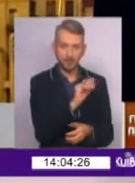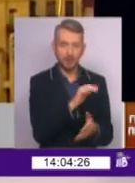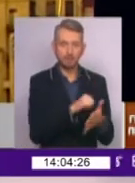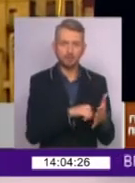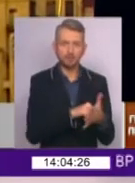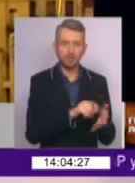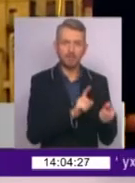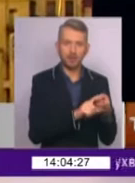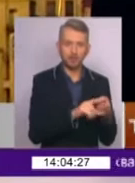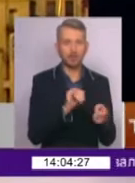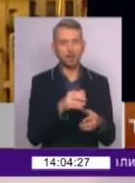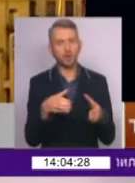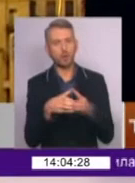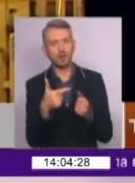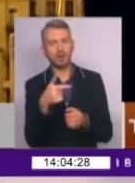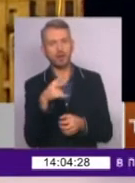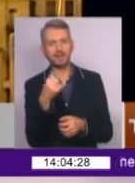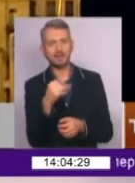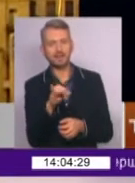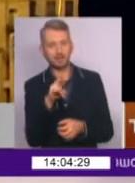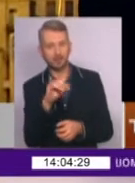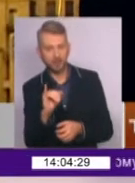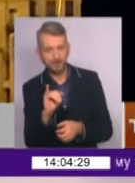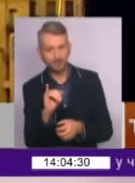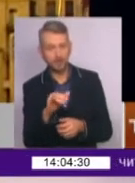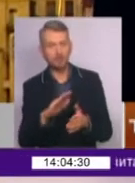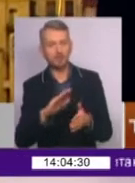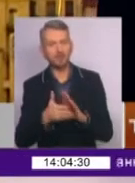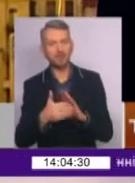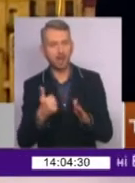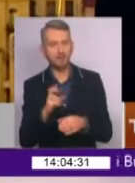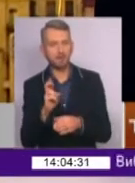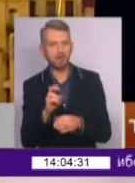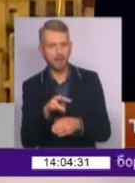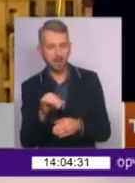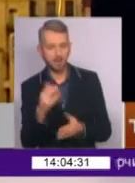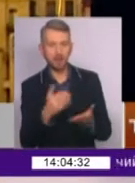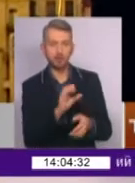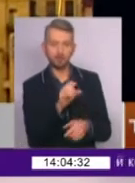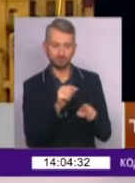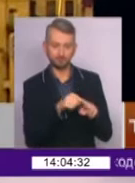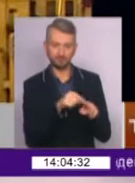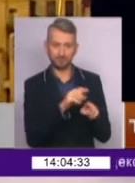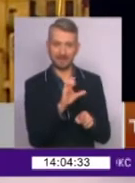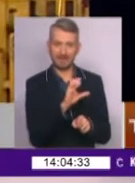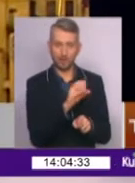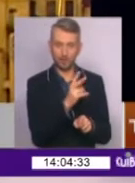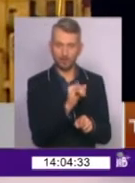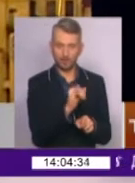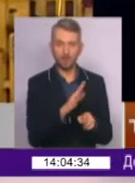вірусами, і групу гнійних менінгітів, яка переважно викликається бактеріями. І якщо сирозні менінгіти, які викликаються